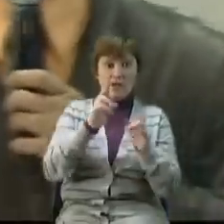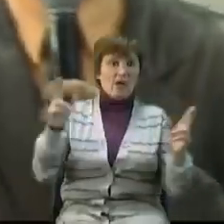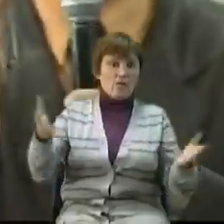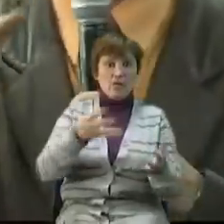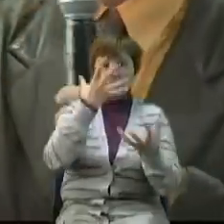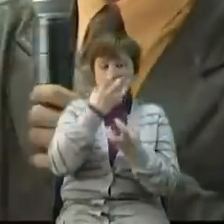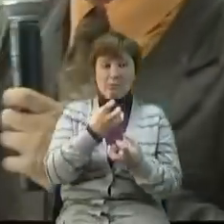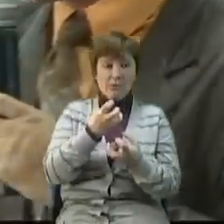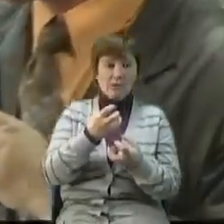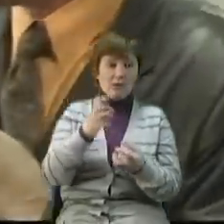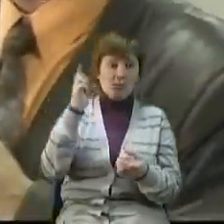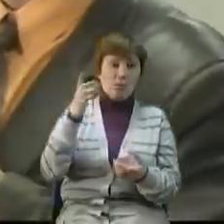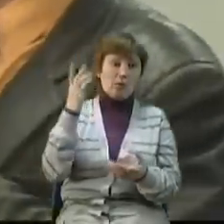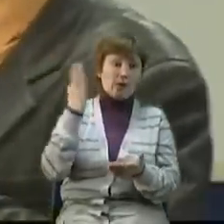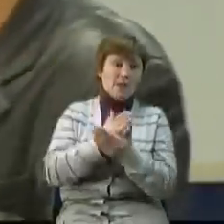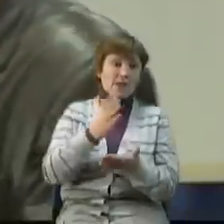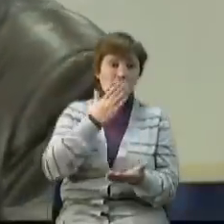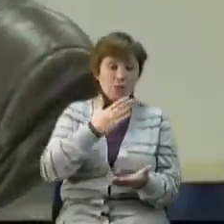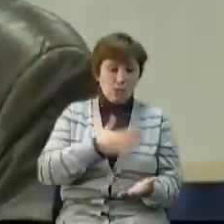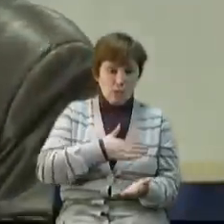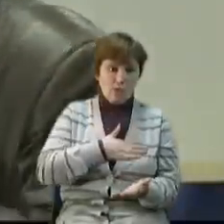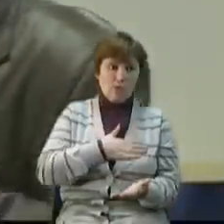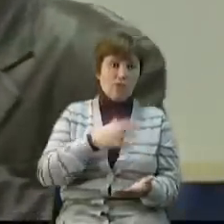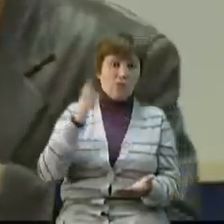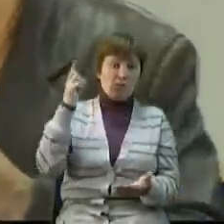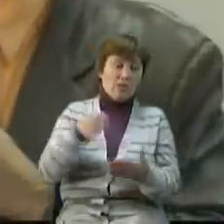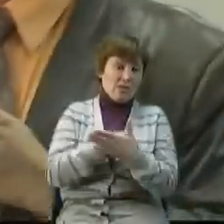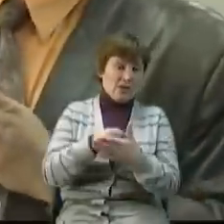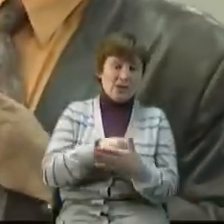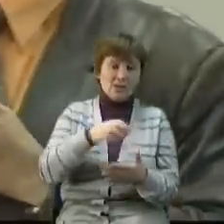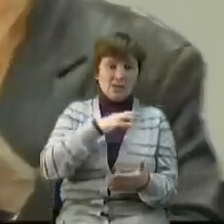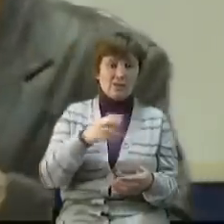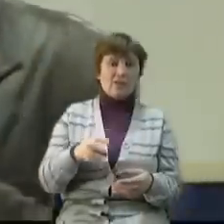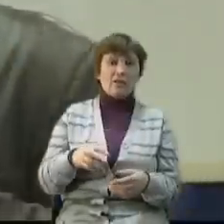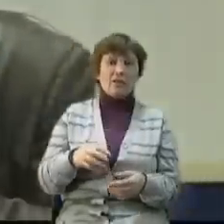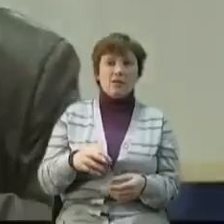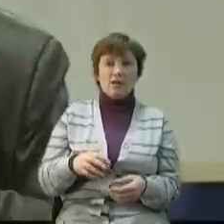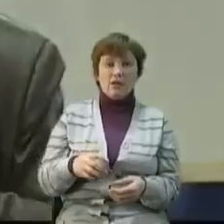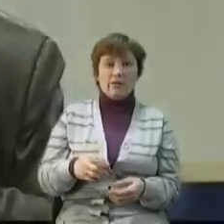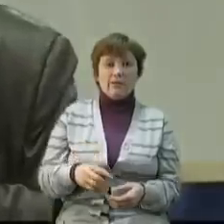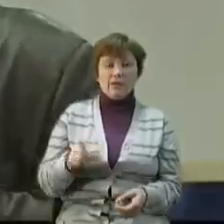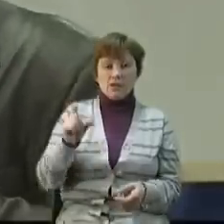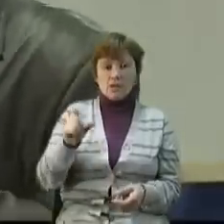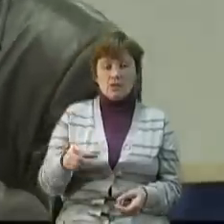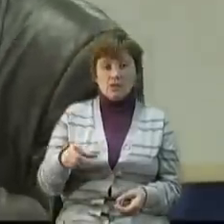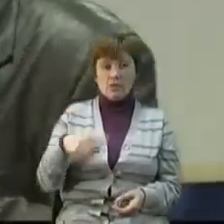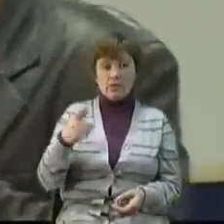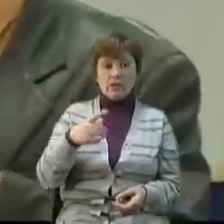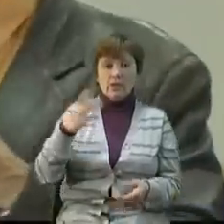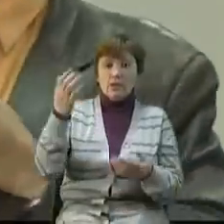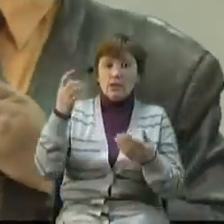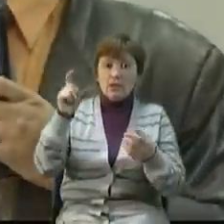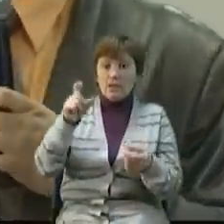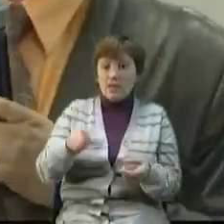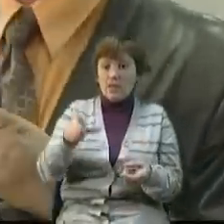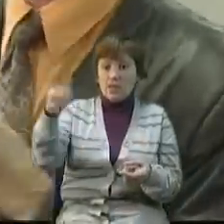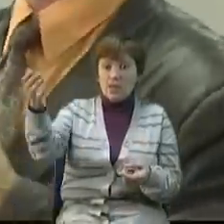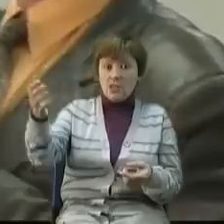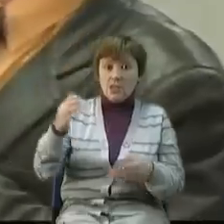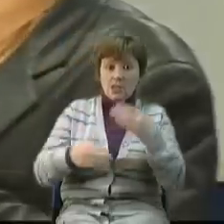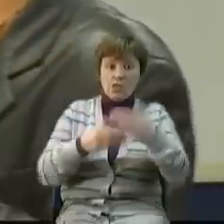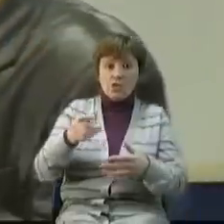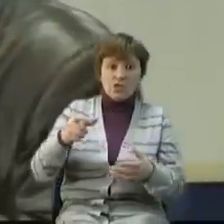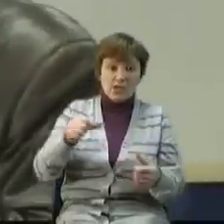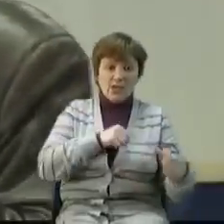раз убеждал. Его проповедь заключена была в том, чтобы убедить. Человек, ты идешь грешным путем, ты грешник, ты всегда промахиваешься,